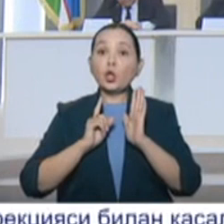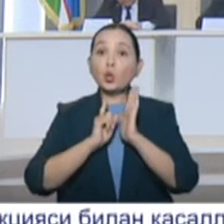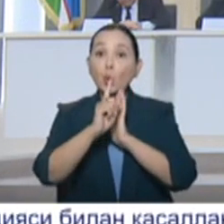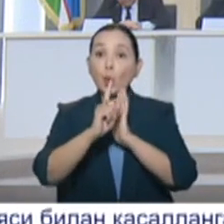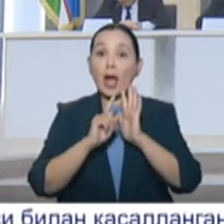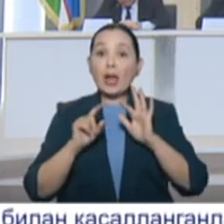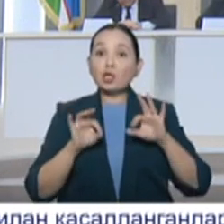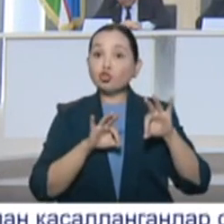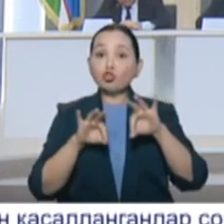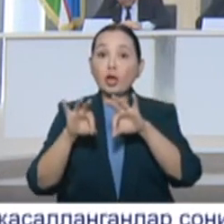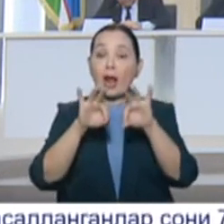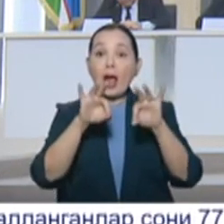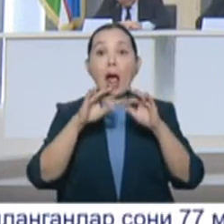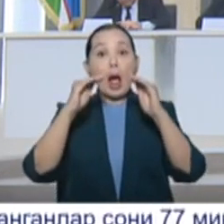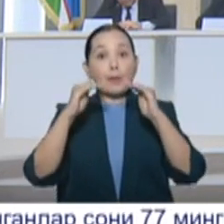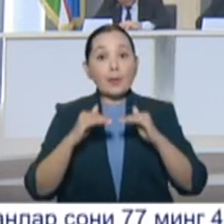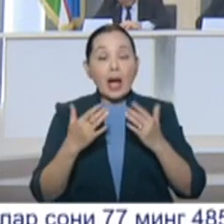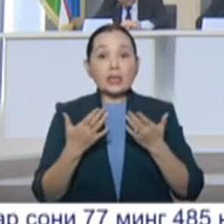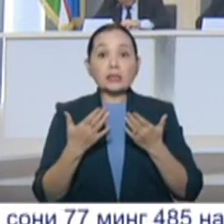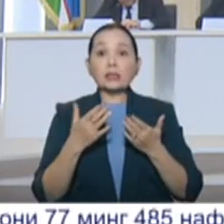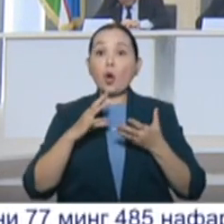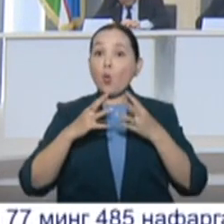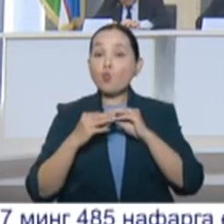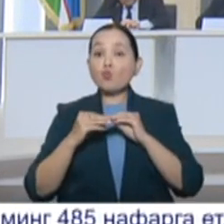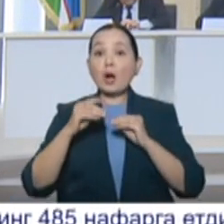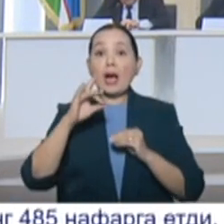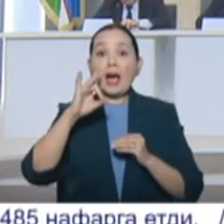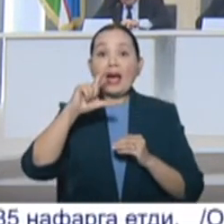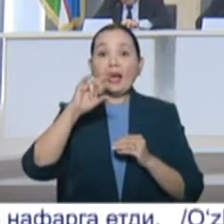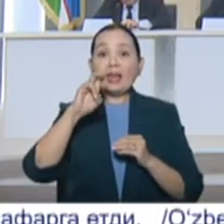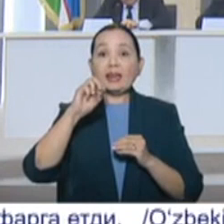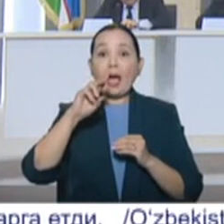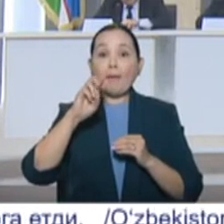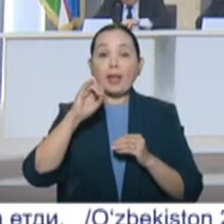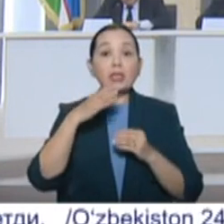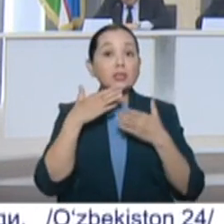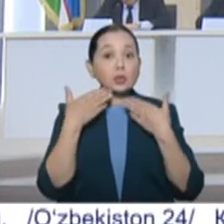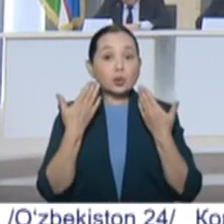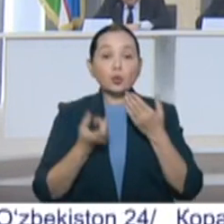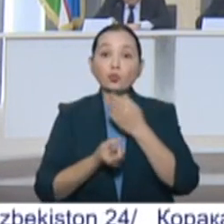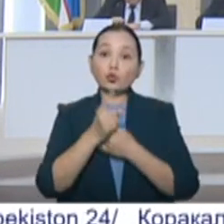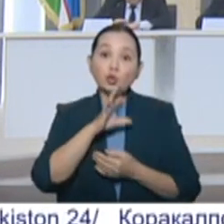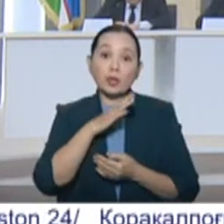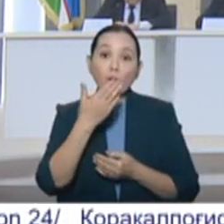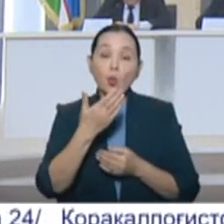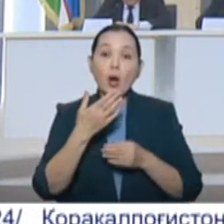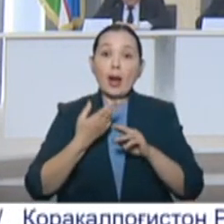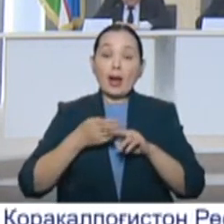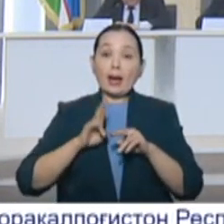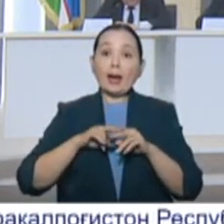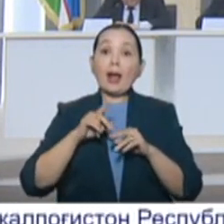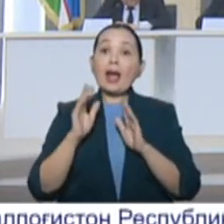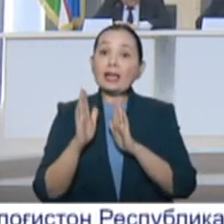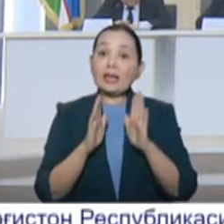qilganimizda rentabel, past rentabel va umuman rentabelsiz yo'nalishlar vujudga keldi. Bu 374 tasi